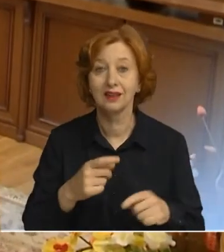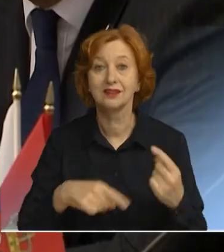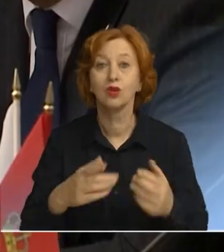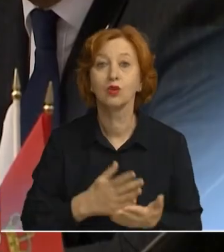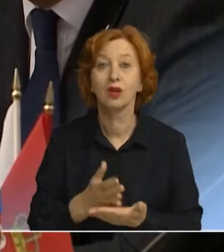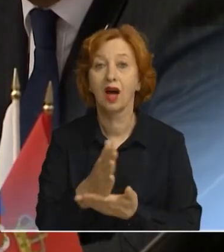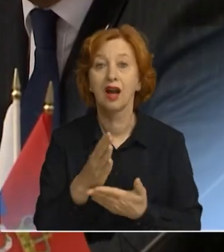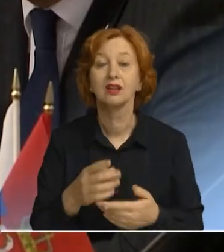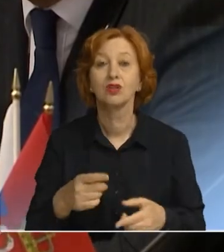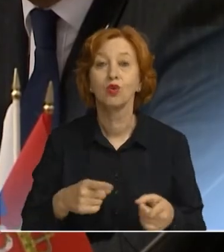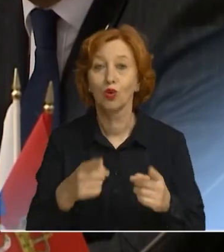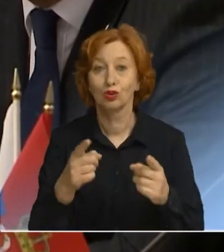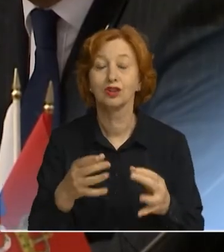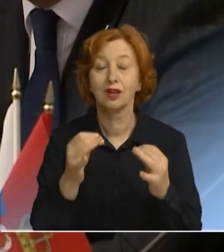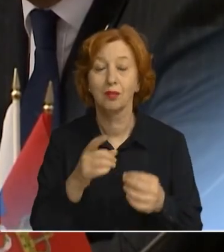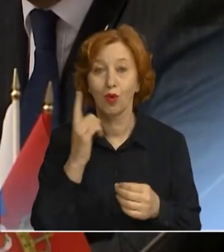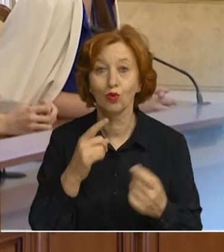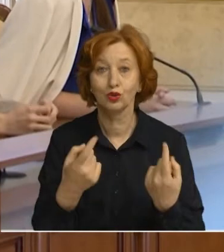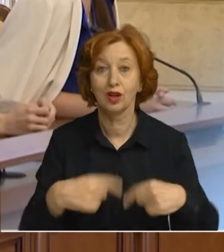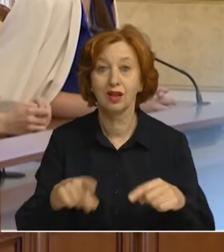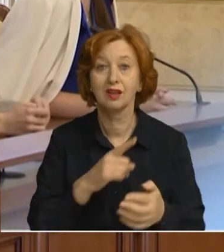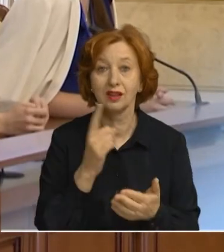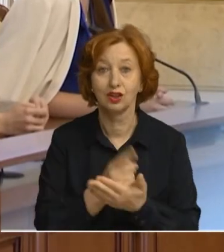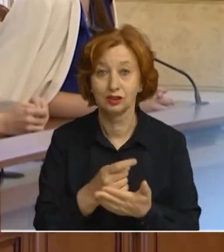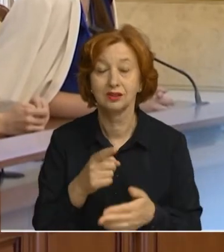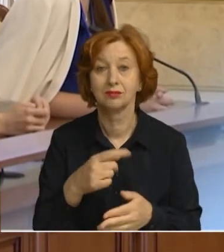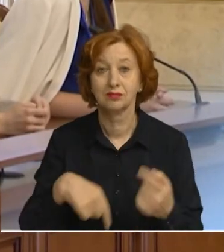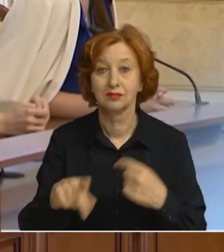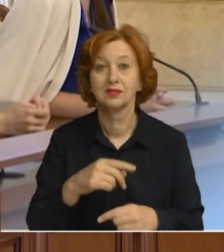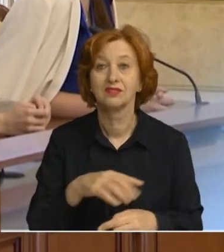карты по реализации проектов. Их молодежные организации должны будут осуществлять в своих странах.